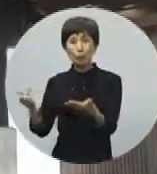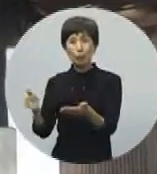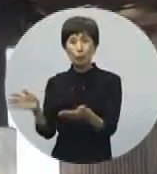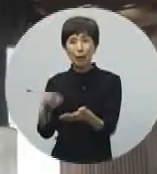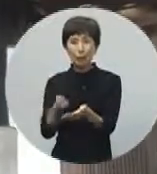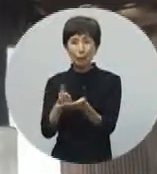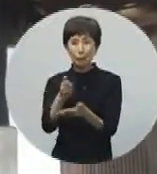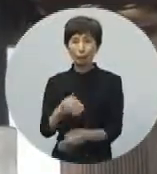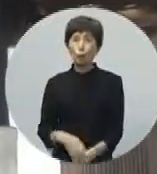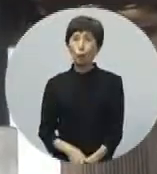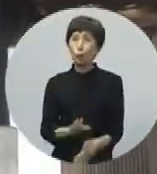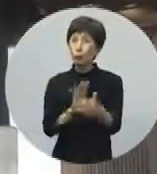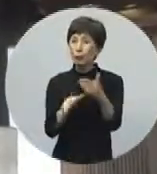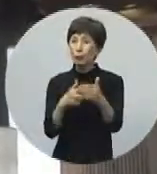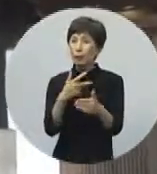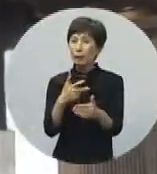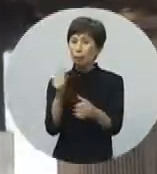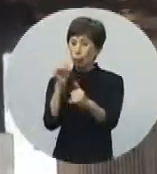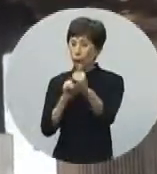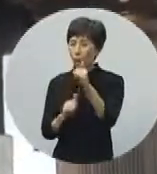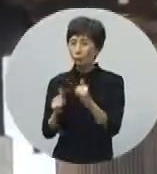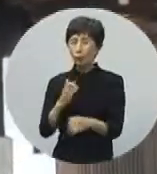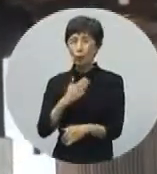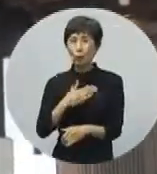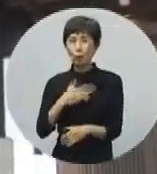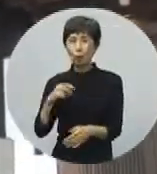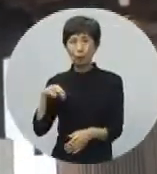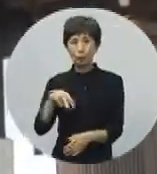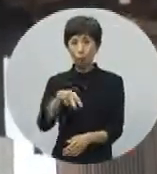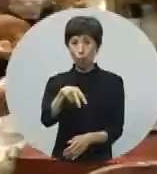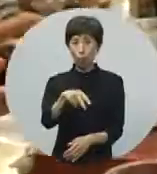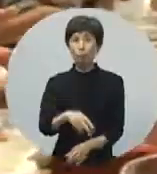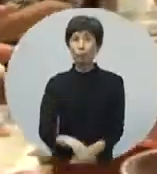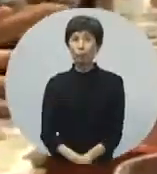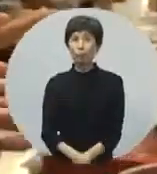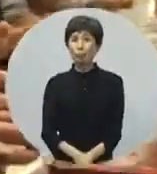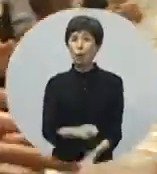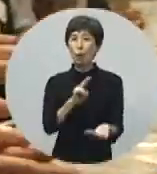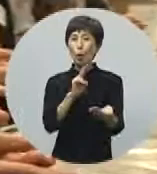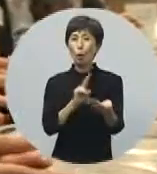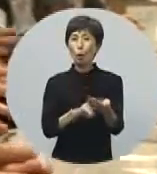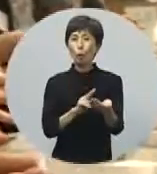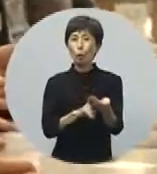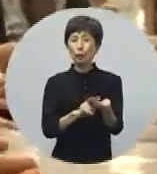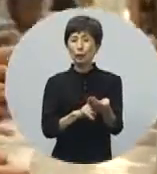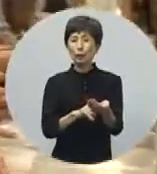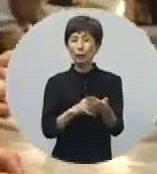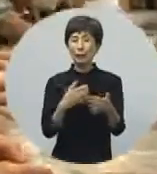市自体の歴史を感じる散歩道でしたね。それからお寿司体験も進